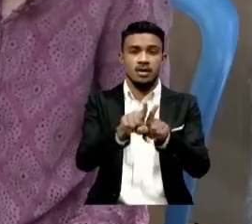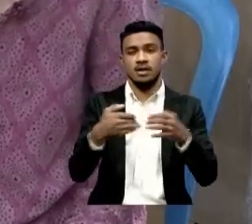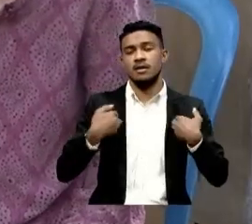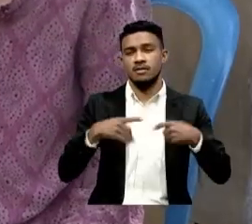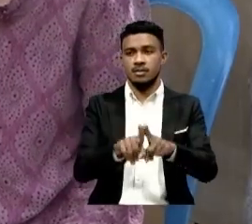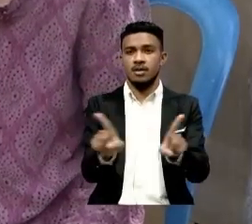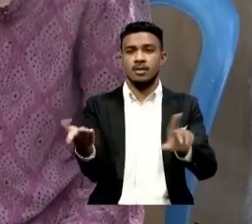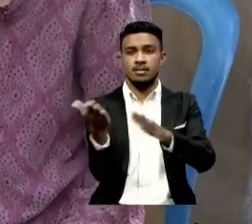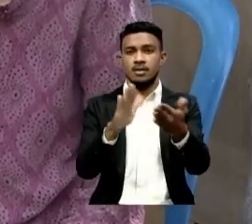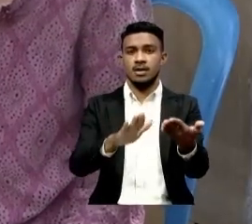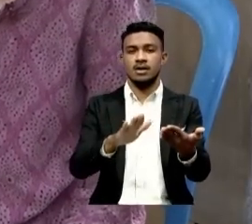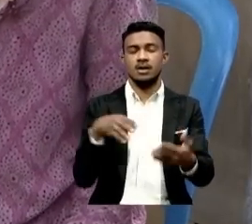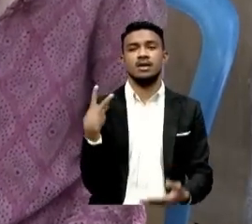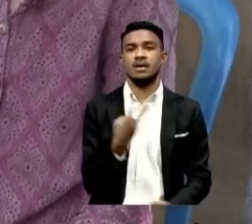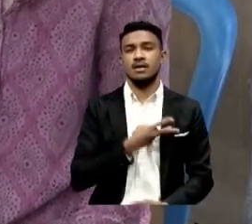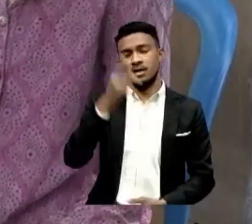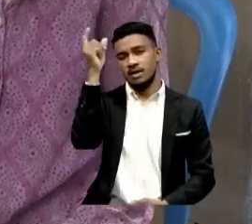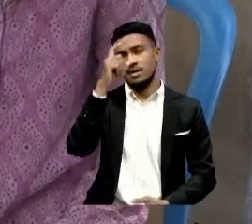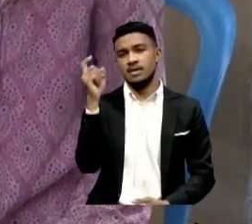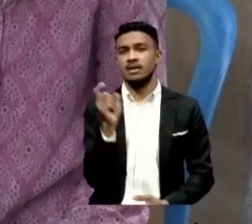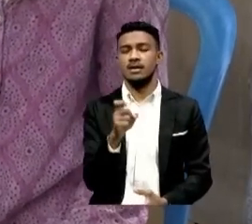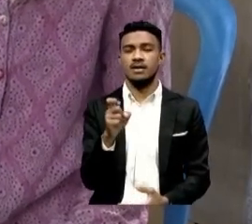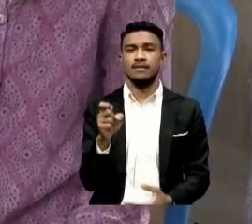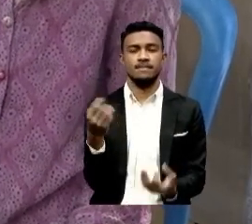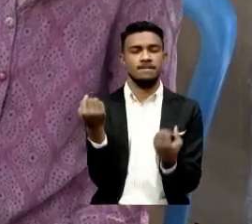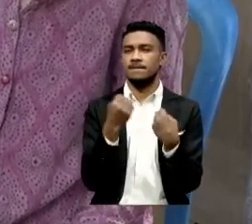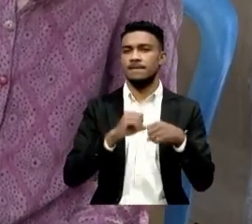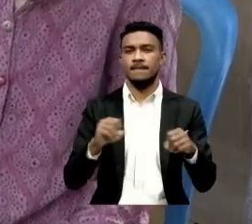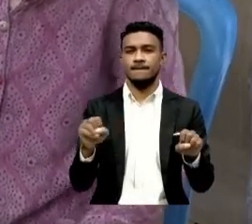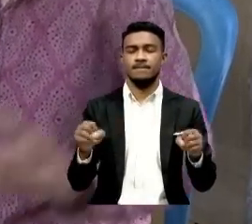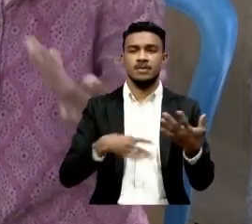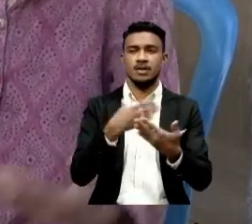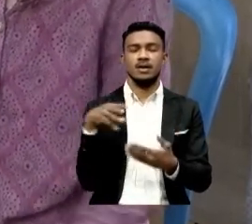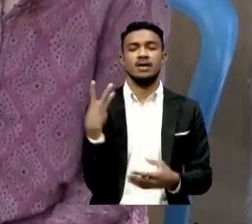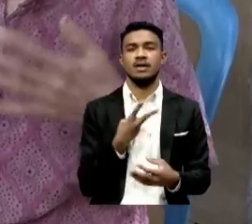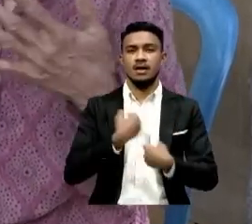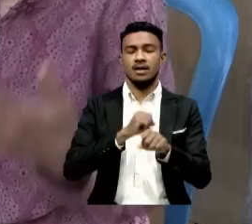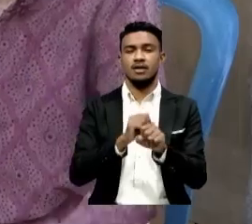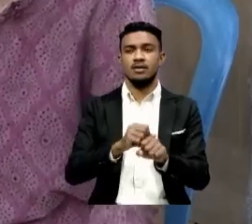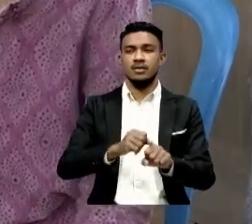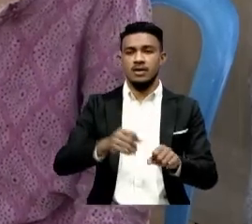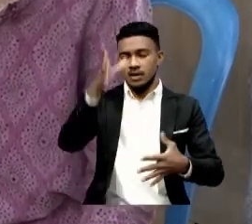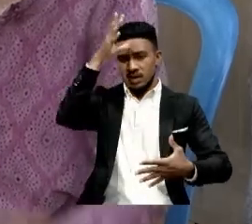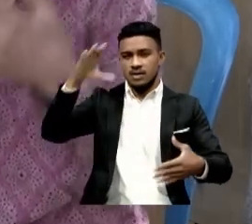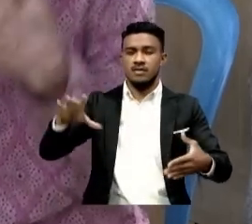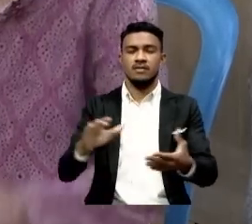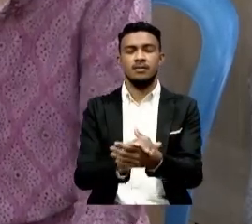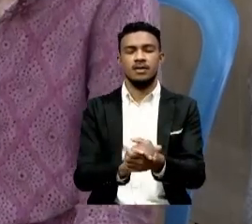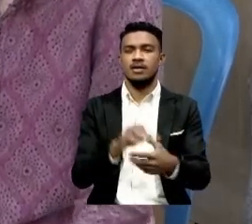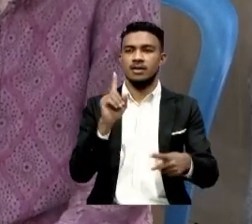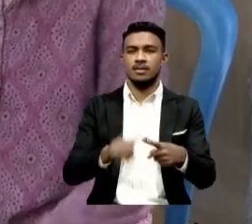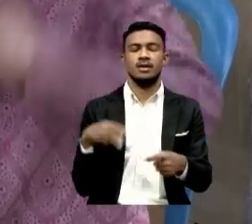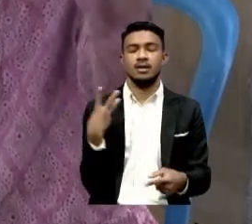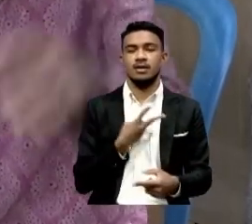Ita netina ni liu tiona ni, ita forma pel pamila, ni labele, ita odi bi, ni ita ni Owen Moris, ita